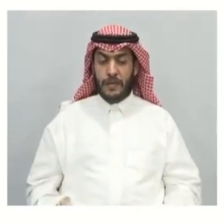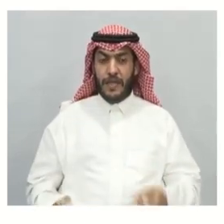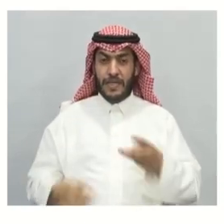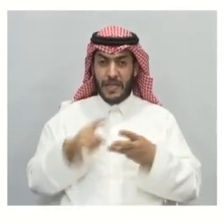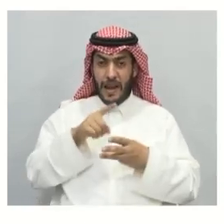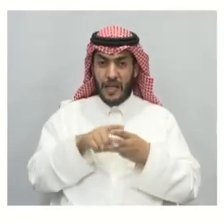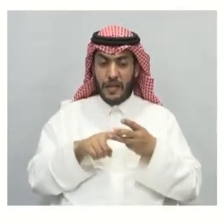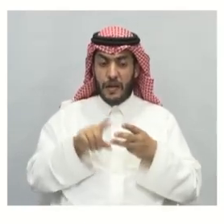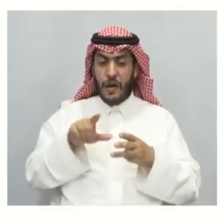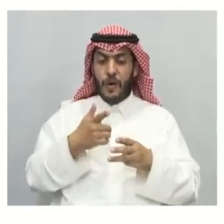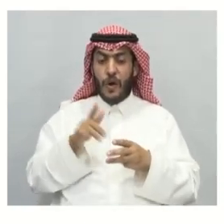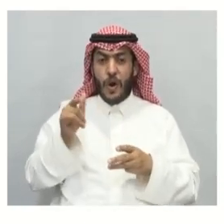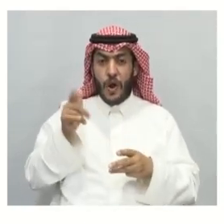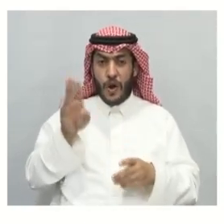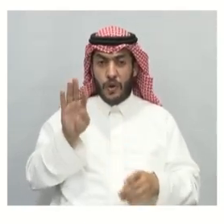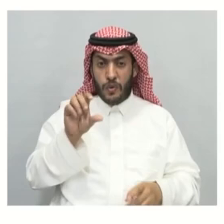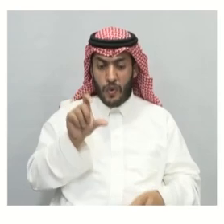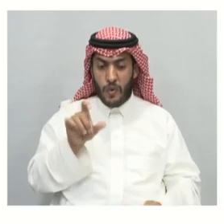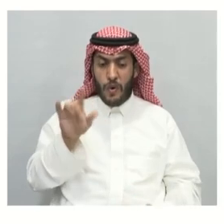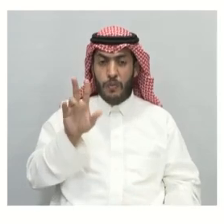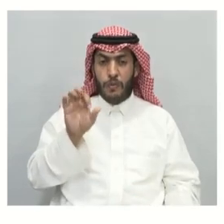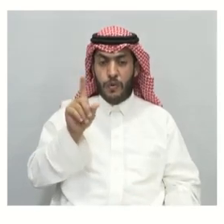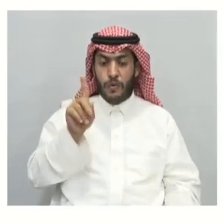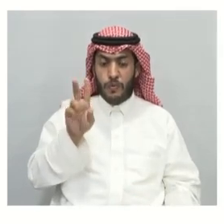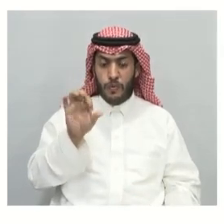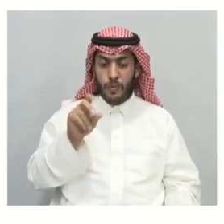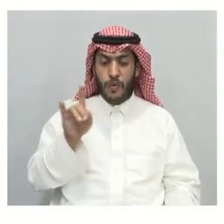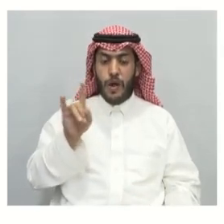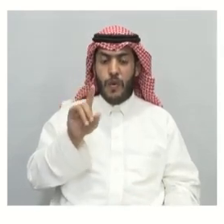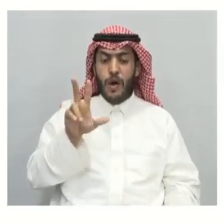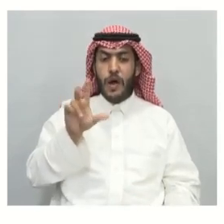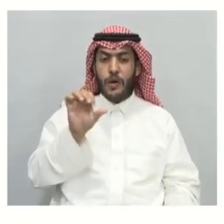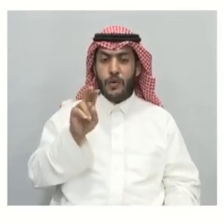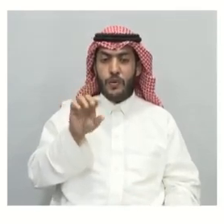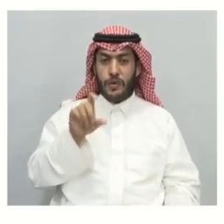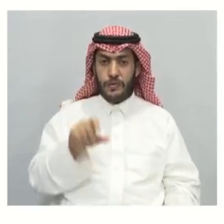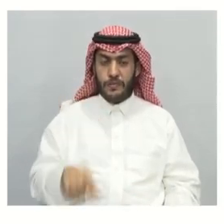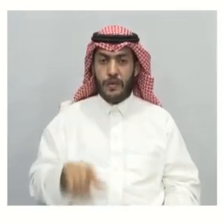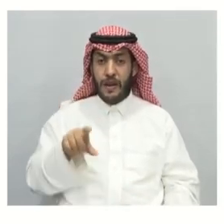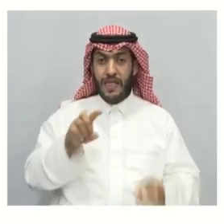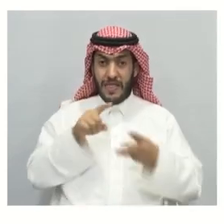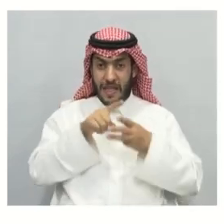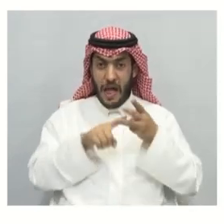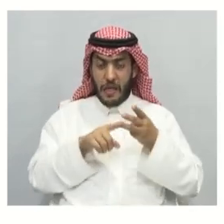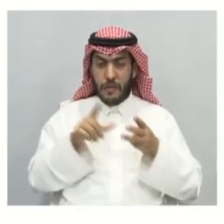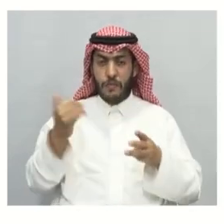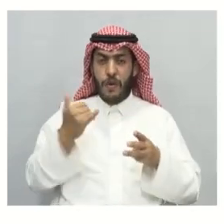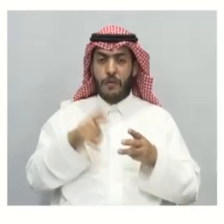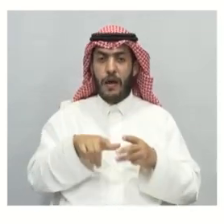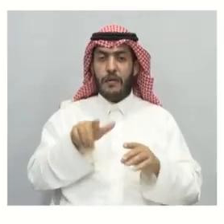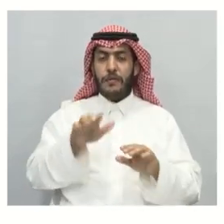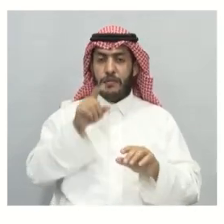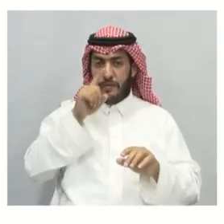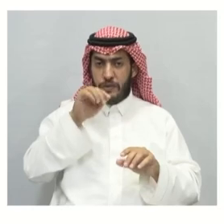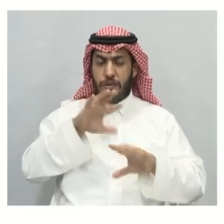الثلاثه اشياء هي الالكترون والنيوترون والبروتون او البروتون والنيترون هذه الثلاثه اللي موجوده كلها لابد